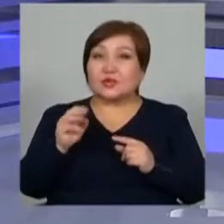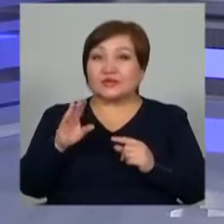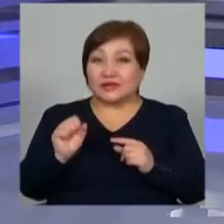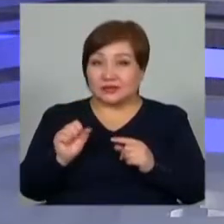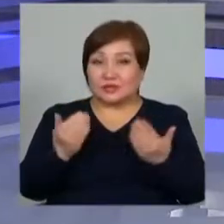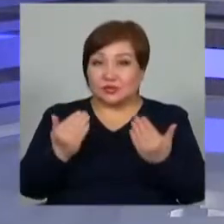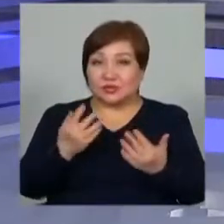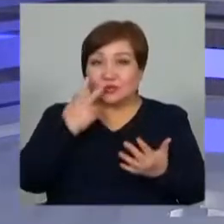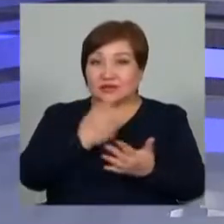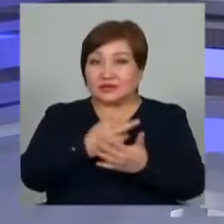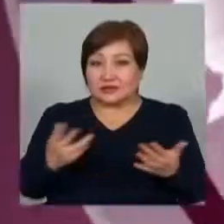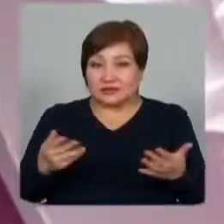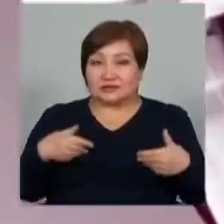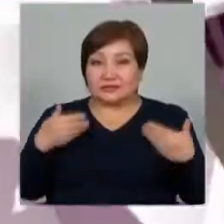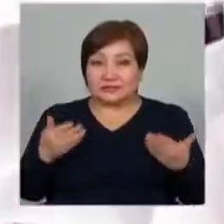көретіндеріңіз.